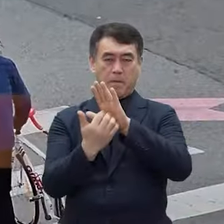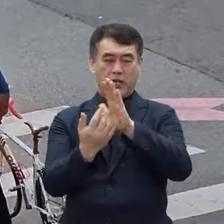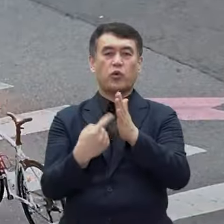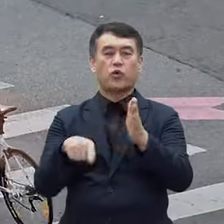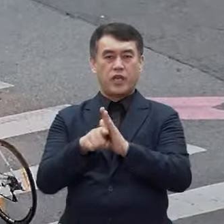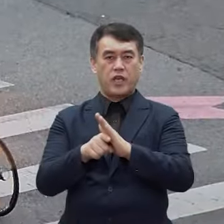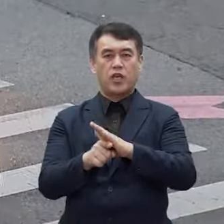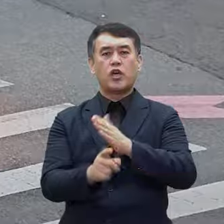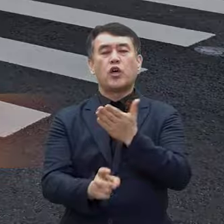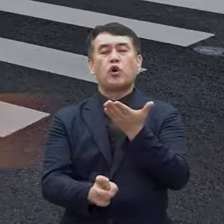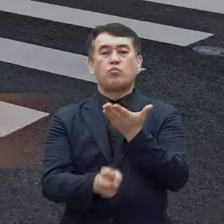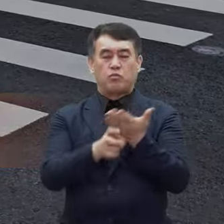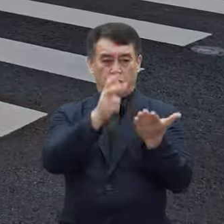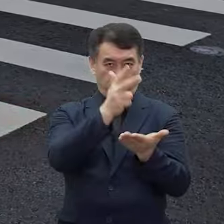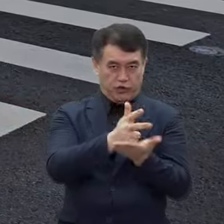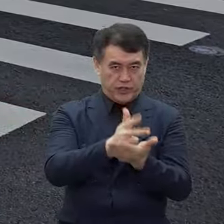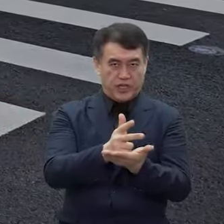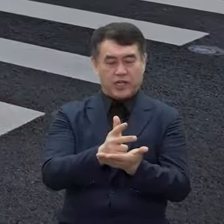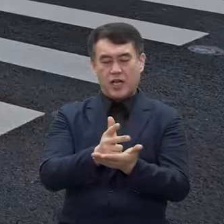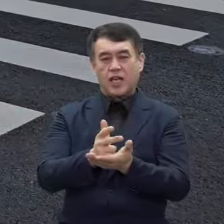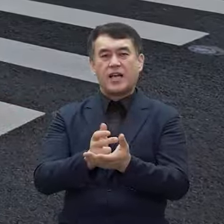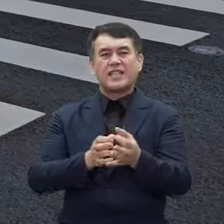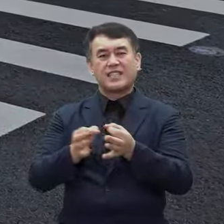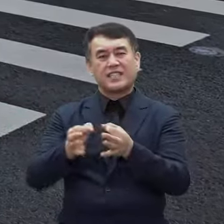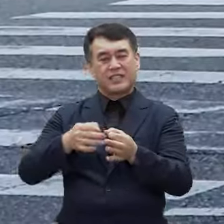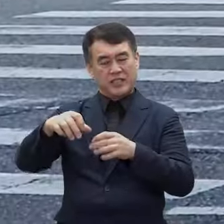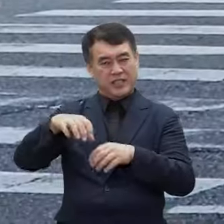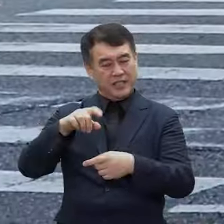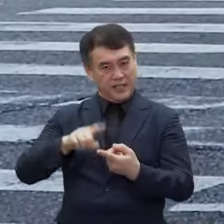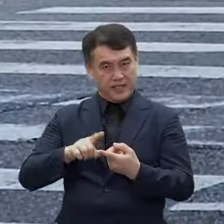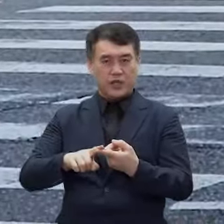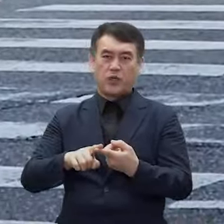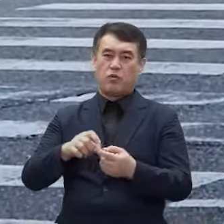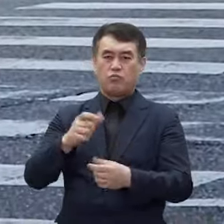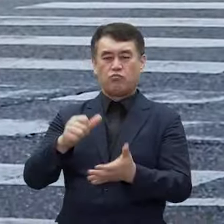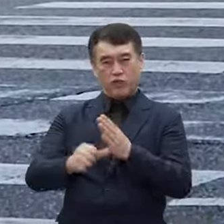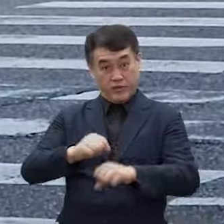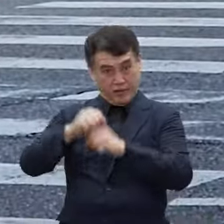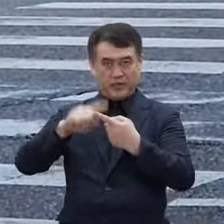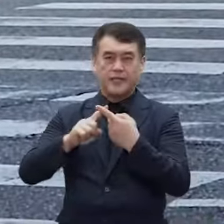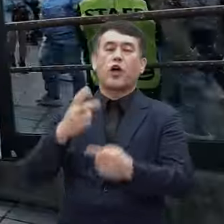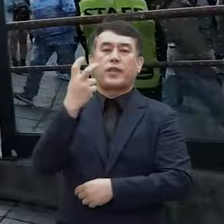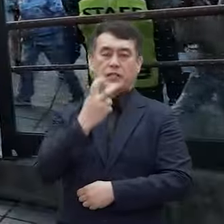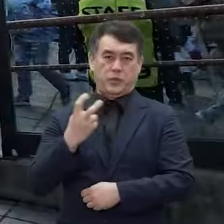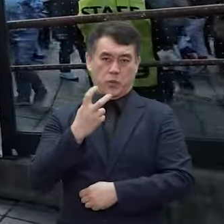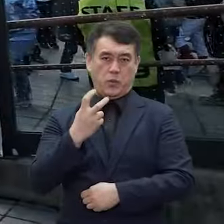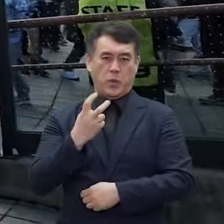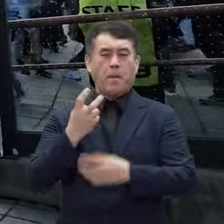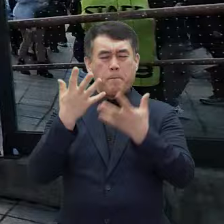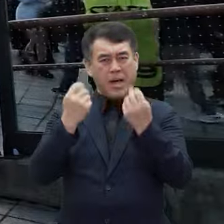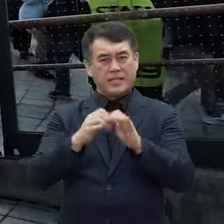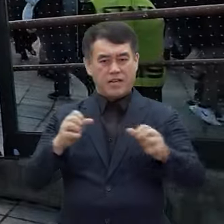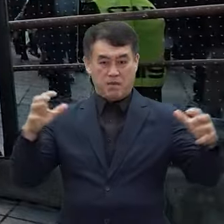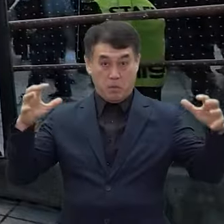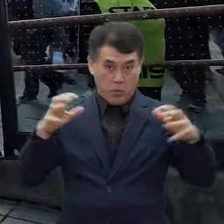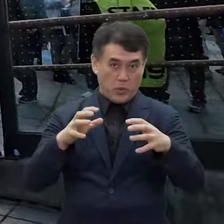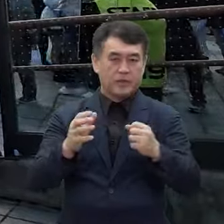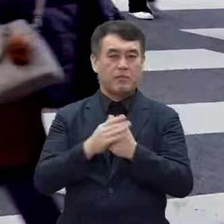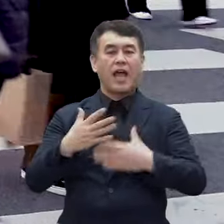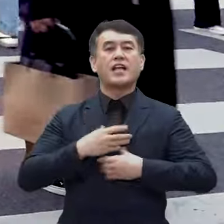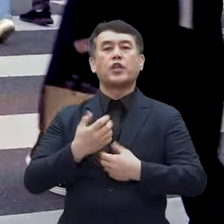정위 과 불법 노점 적치물을 속했습니다 구로구는 많은 인파가